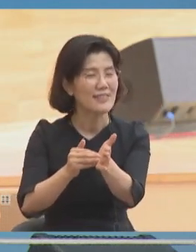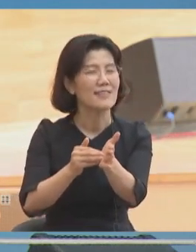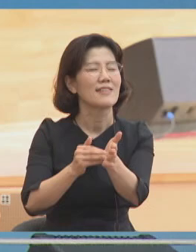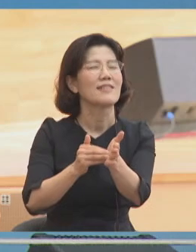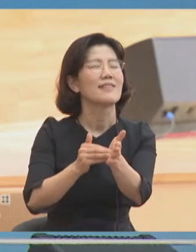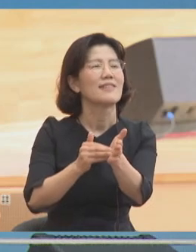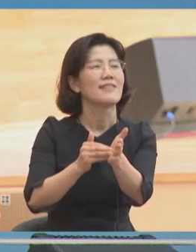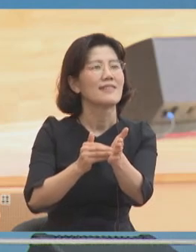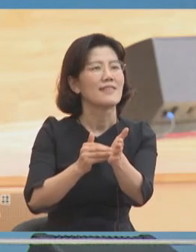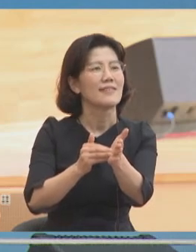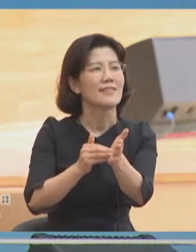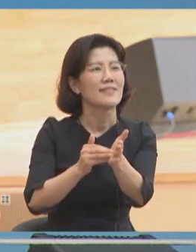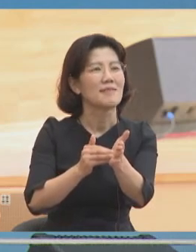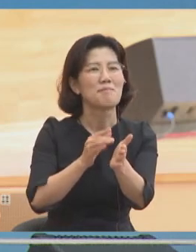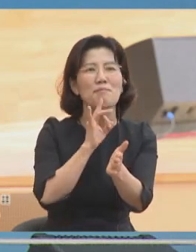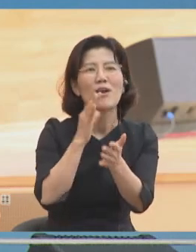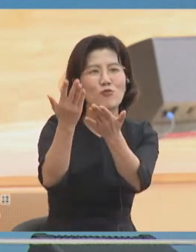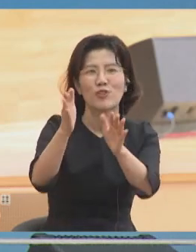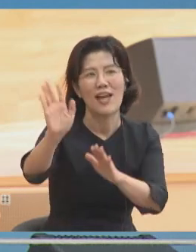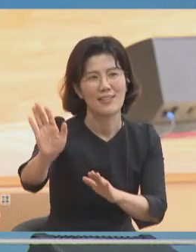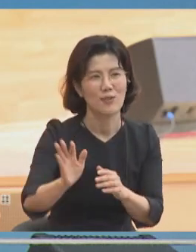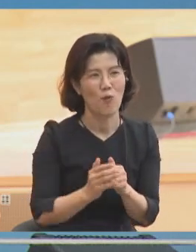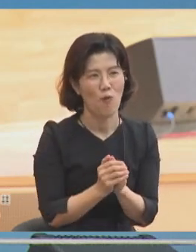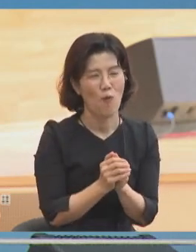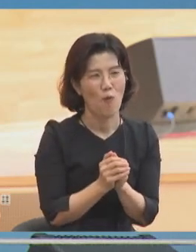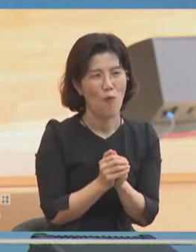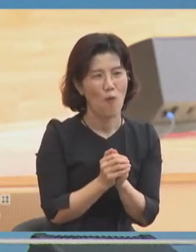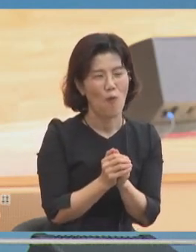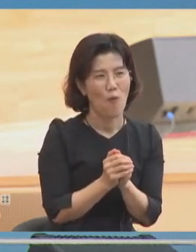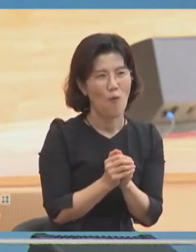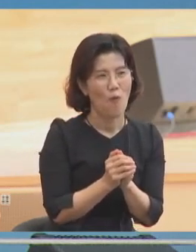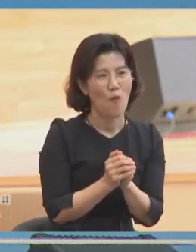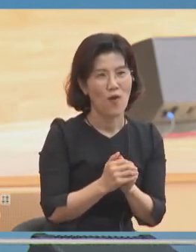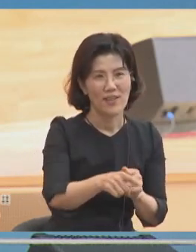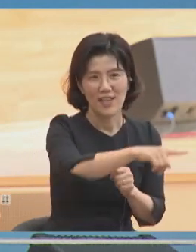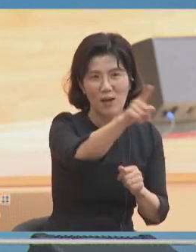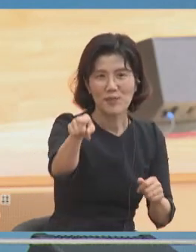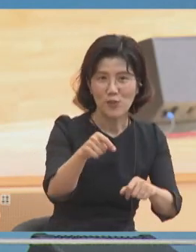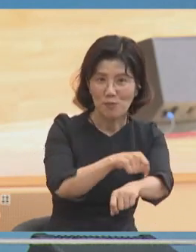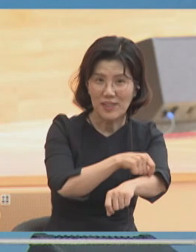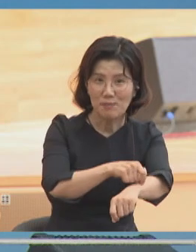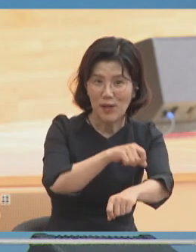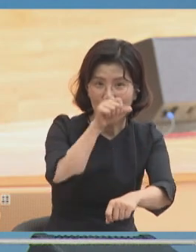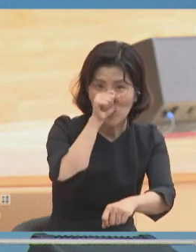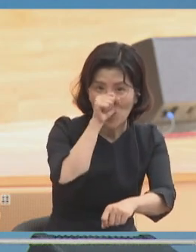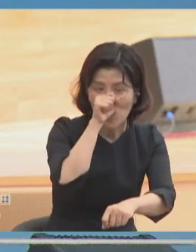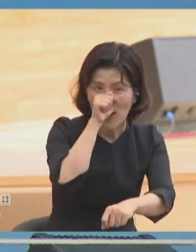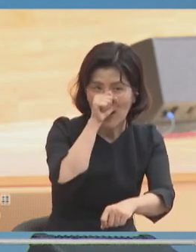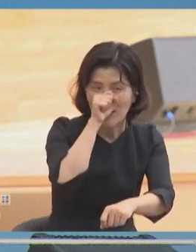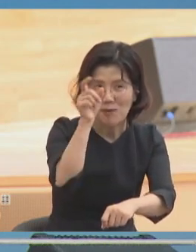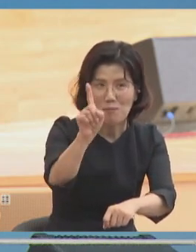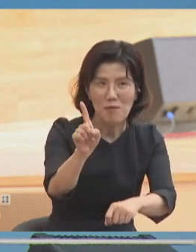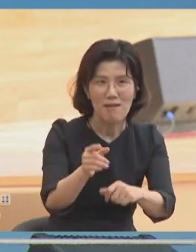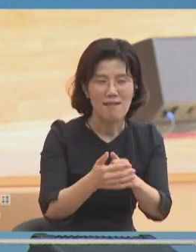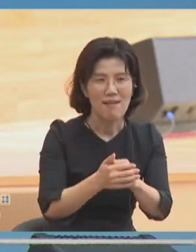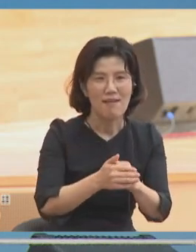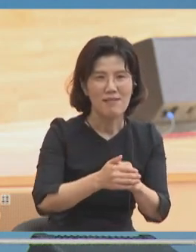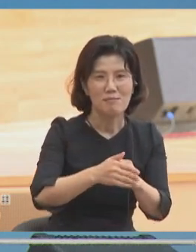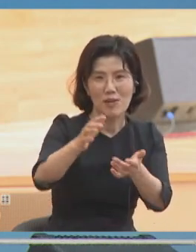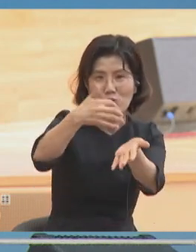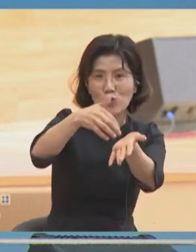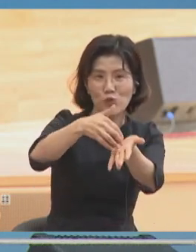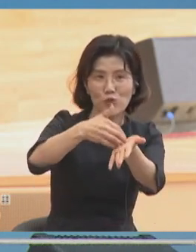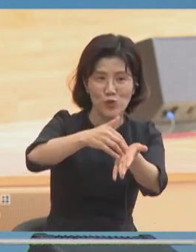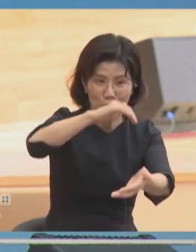분이 아니십니다 뭘 주시냐고 좋아하시죠 리미티드 에디션